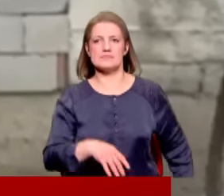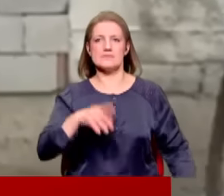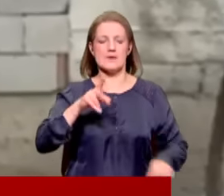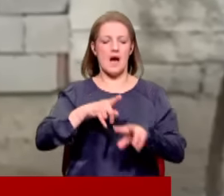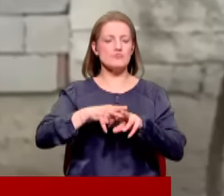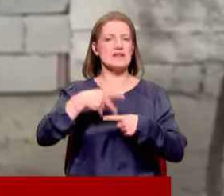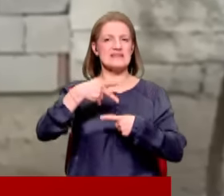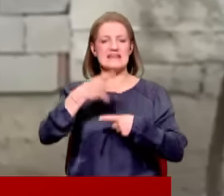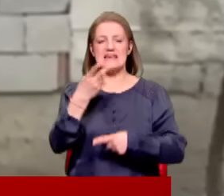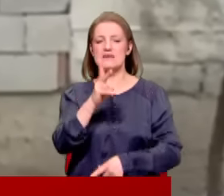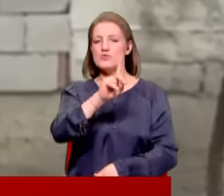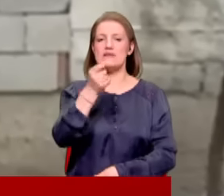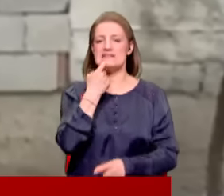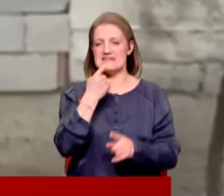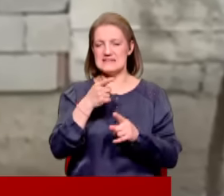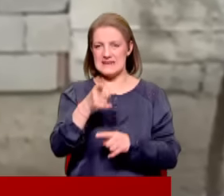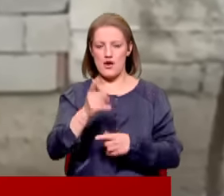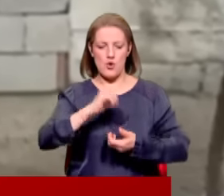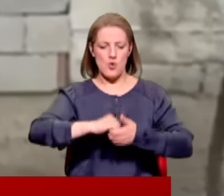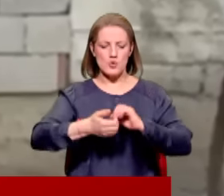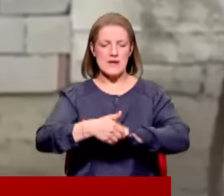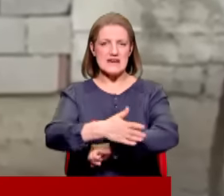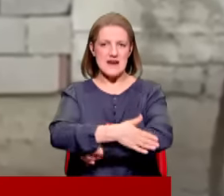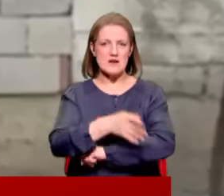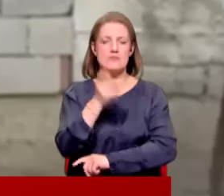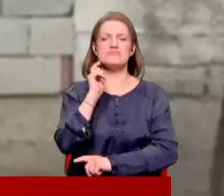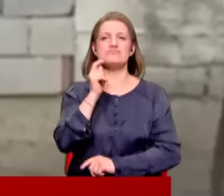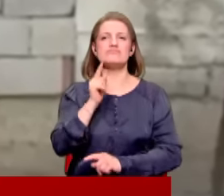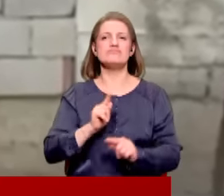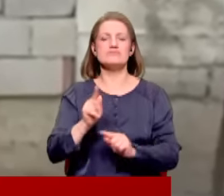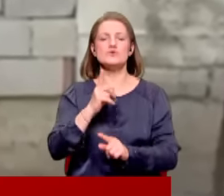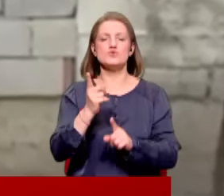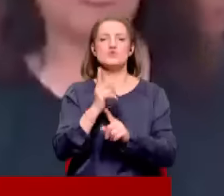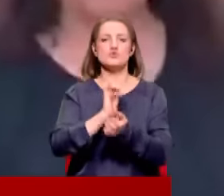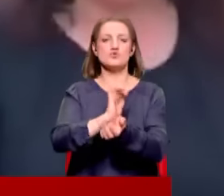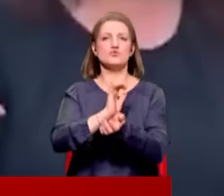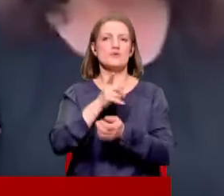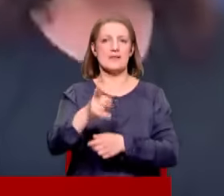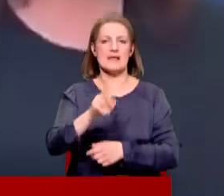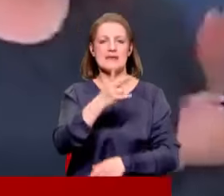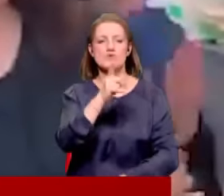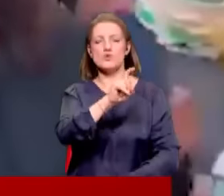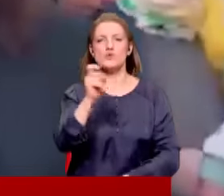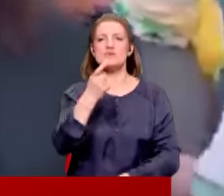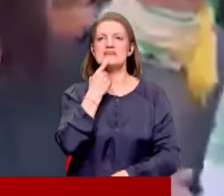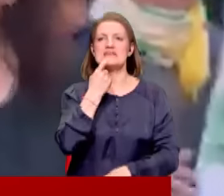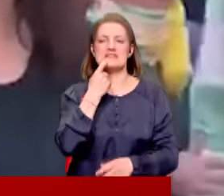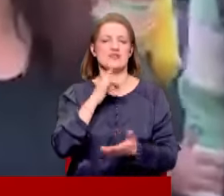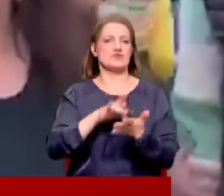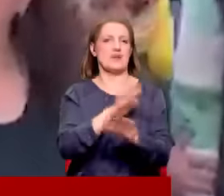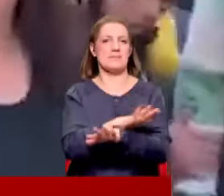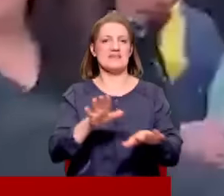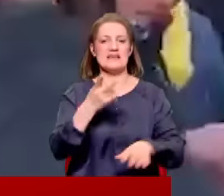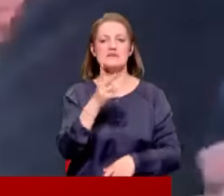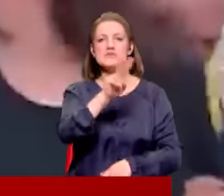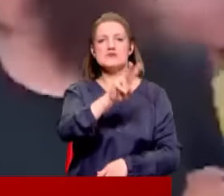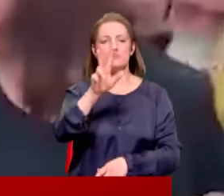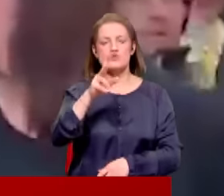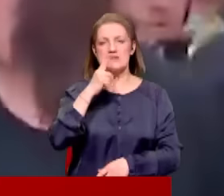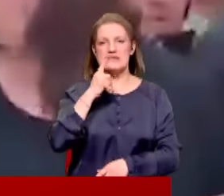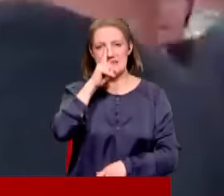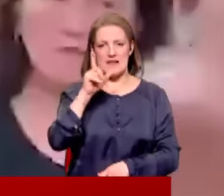Abdullah Zeydan 2016 yılında örgüte yardım ve propaganda suçundan tutuklandı. 2019 yılında infazı bitti. 2023 yılı